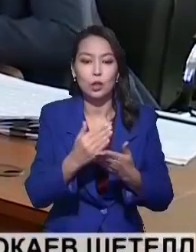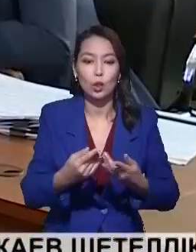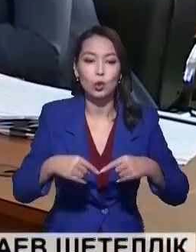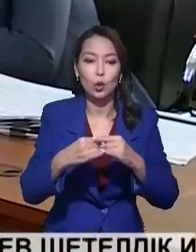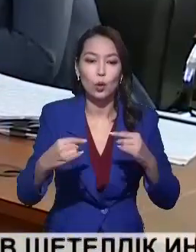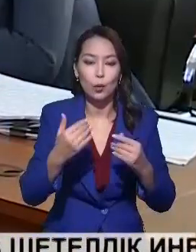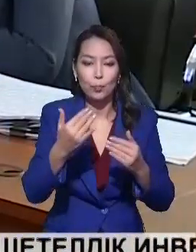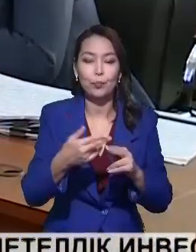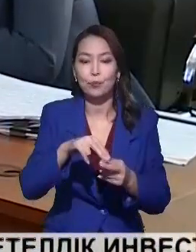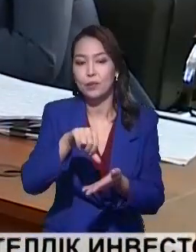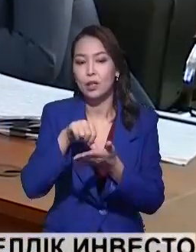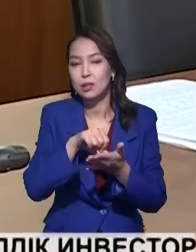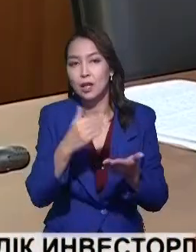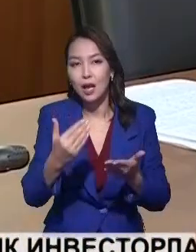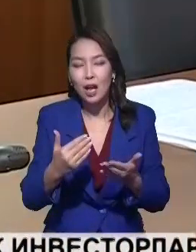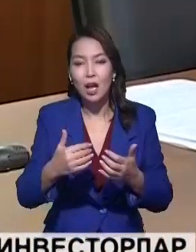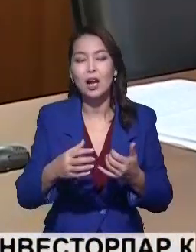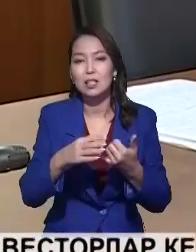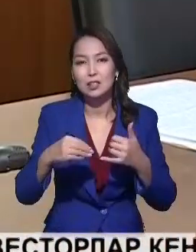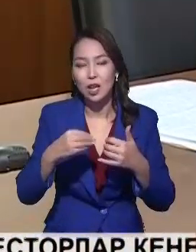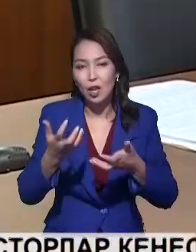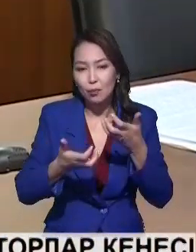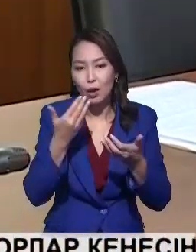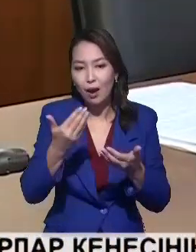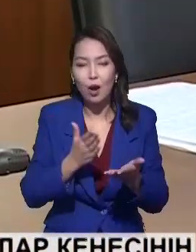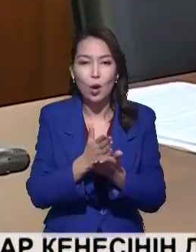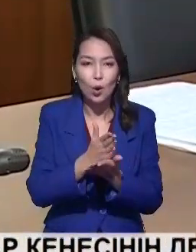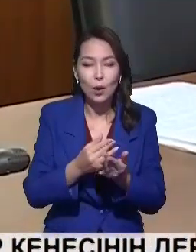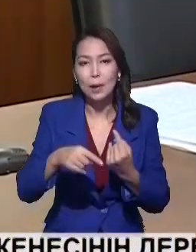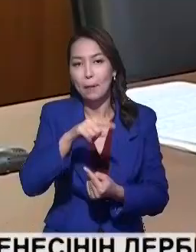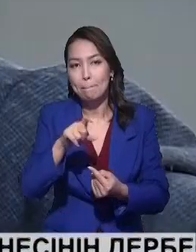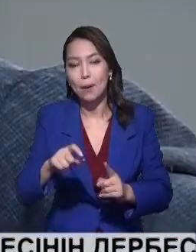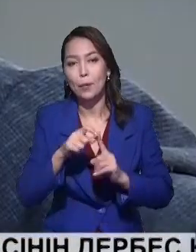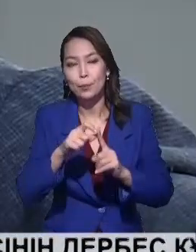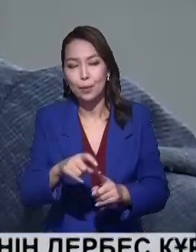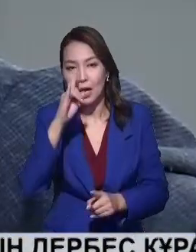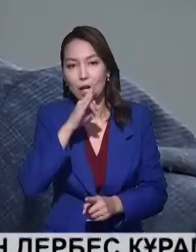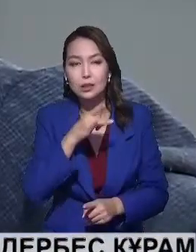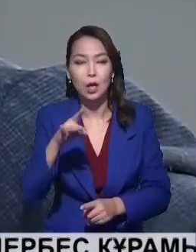соңында қатысушылар геология саласының ардагерлері мен кәсіпкерлердің ұсыныстарымен Қазақстан